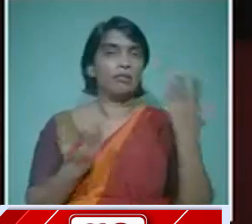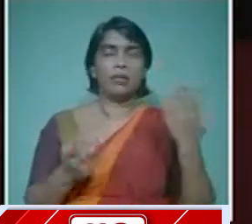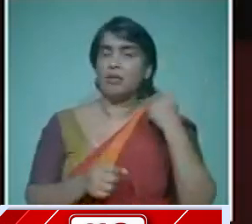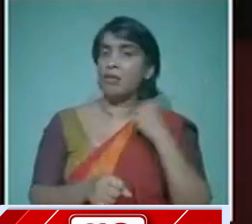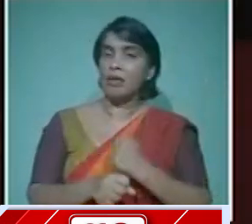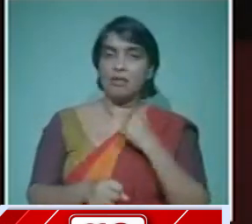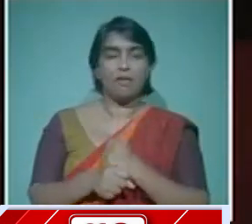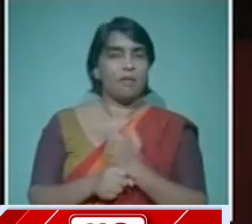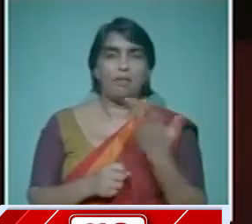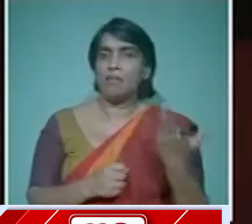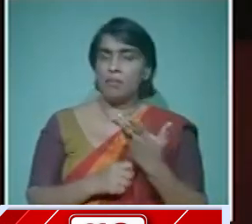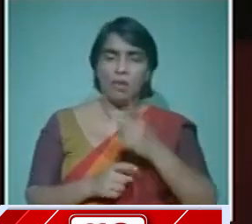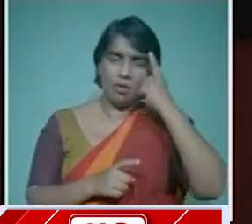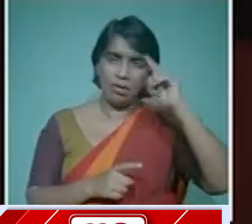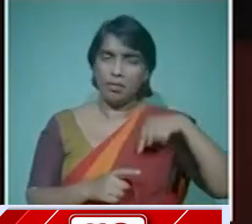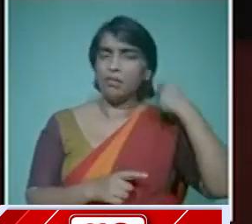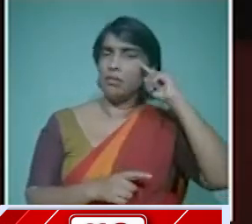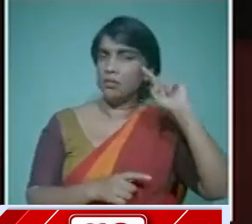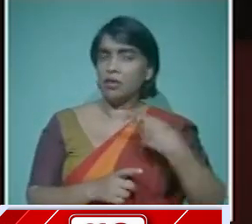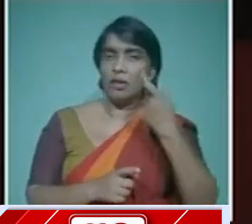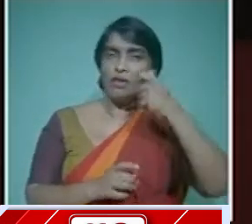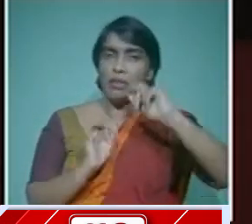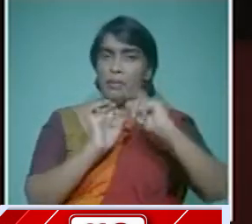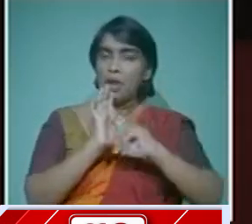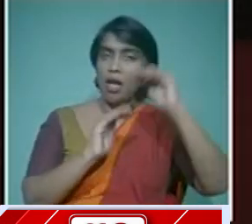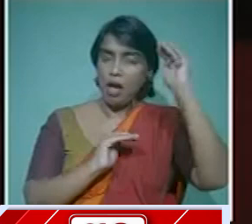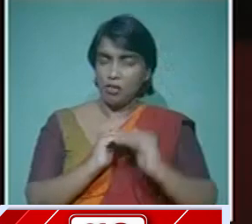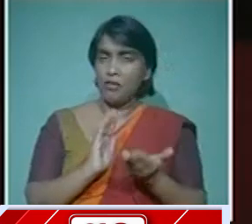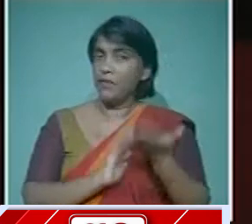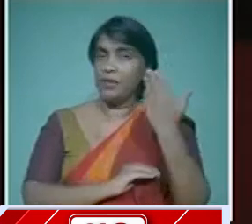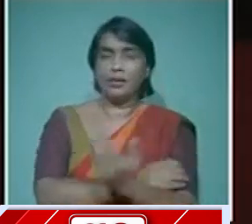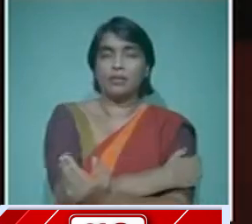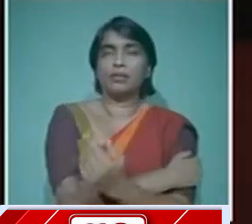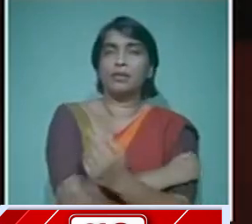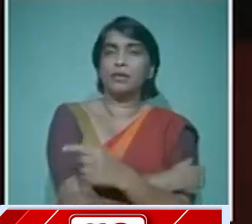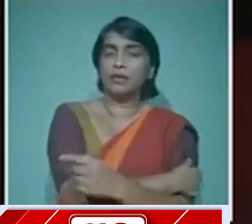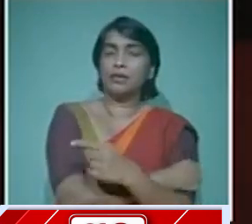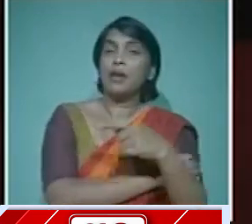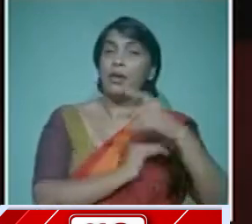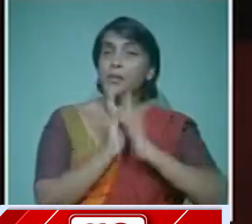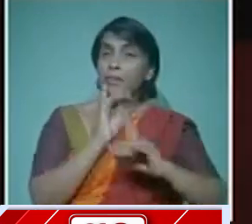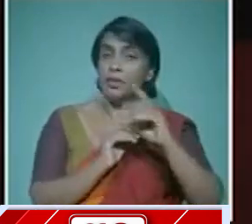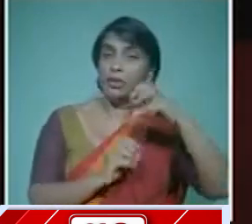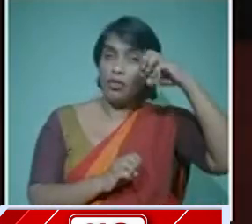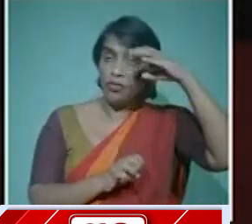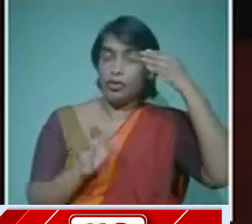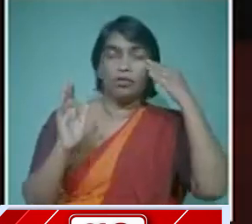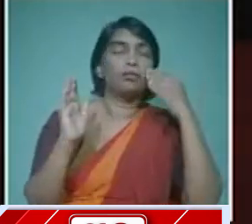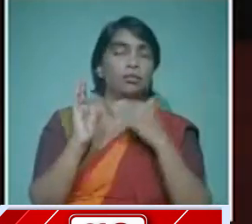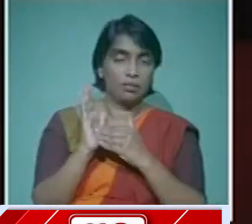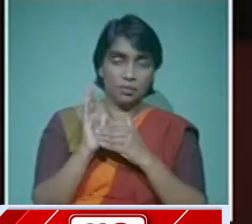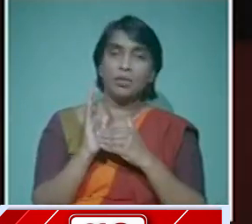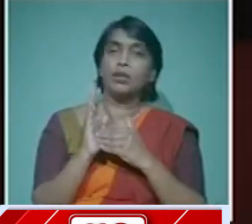රජයකට පුළුවන් කමක් නැහැ එහෙම හිතර හිතර වෙලාවට විදුලි බිල වැඩි කරලා නඩු කරන්න. මේ අමාත්‍යංශයේ විශේෂම විදුලි බල ක්ෂේත්‍රයේ